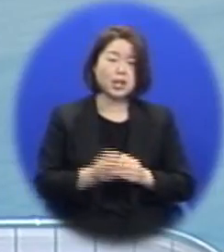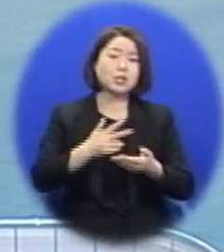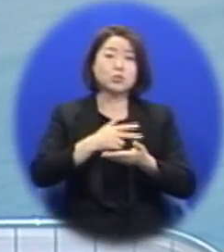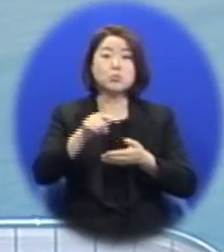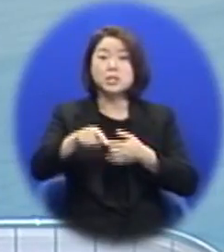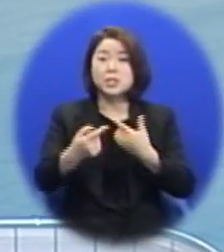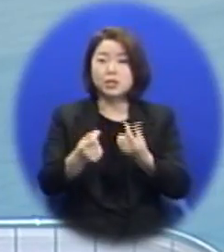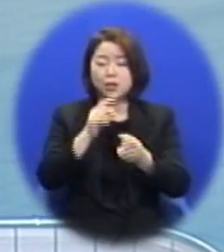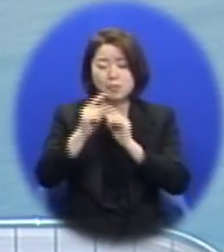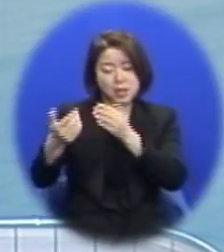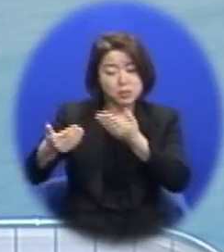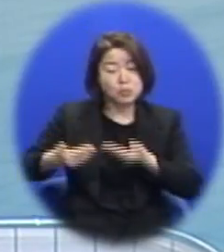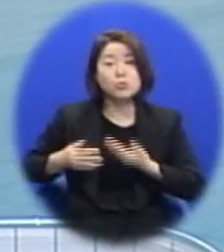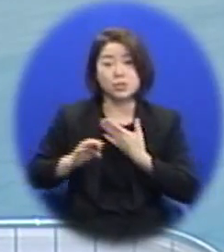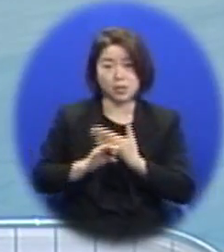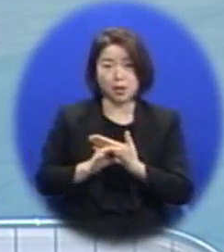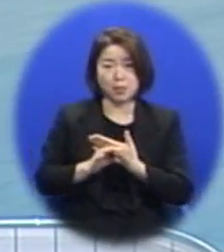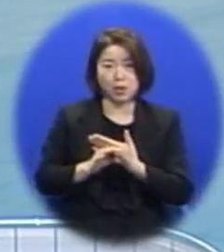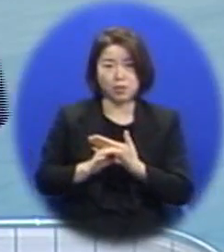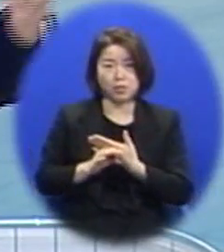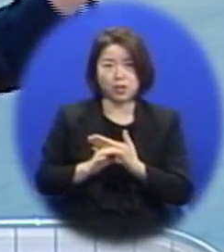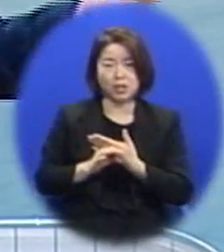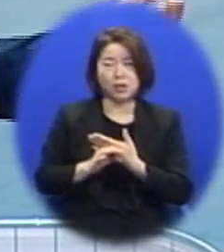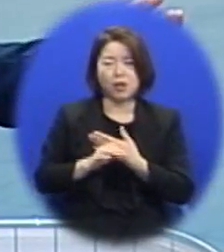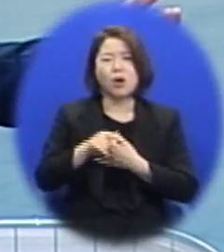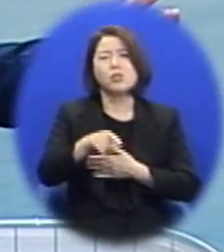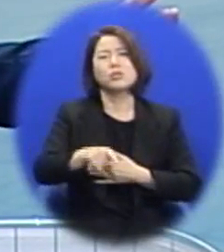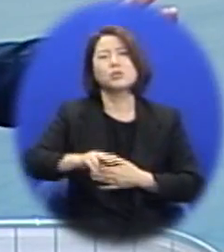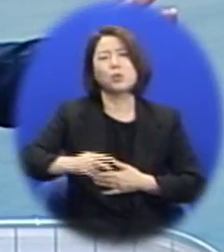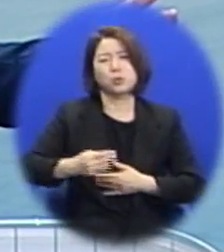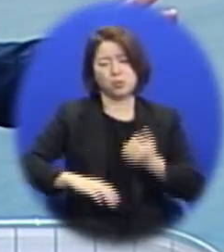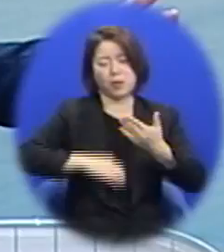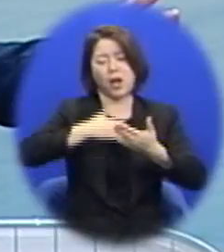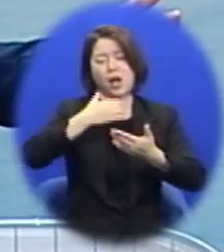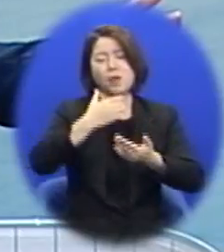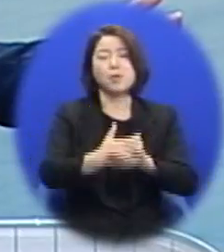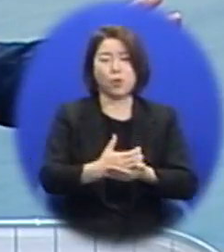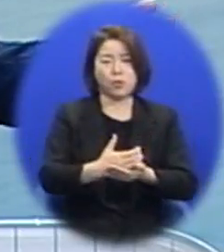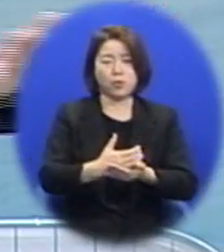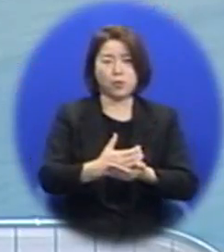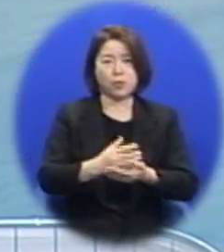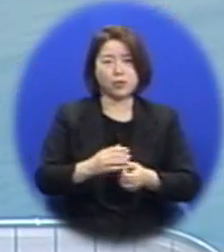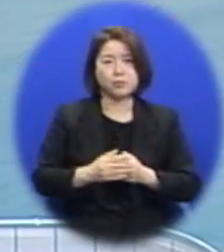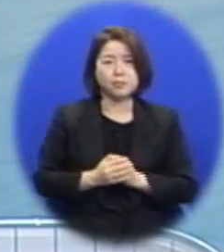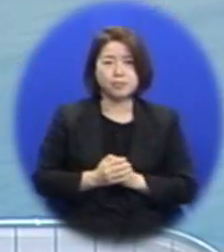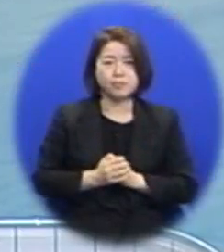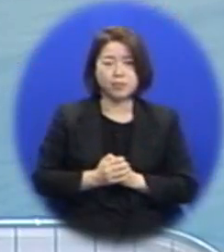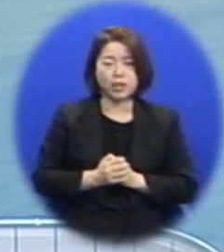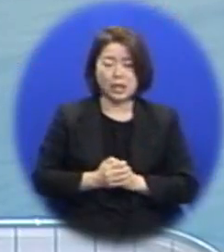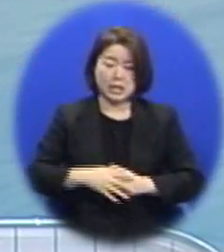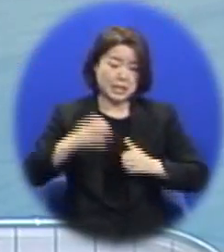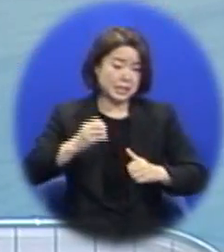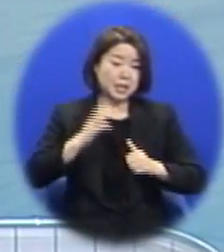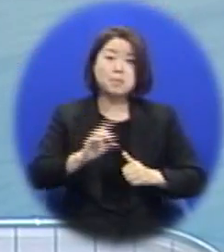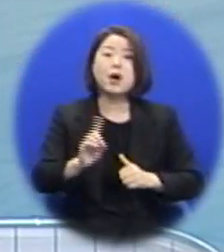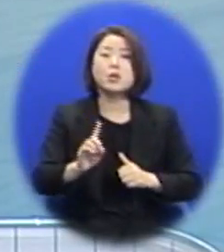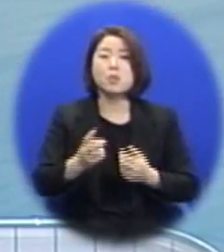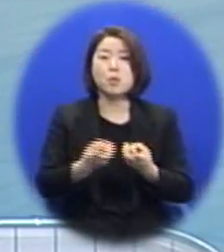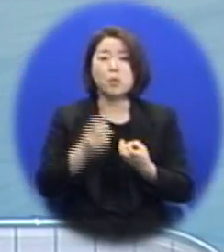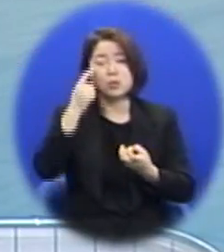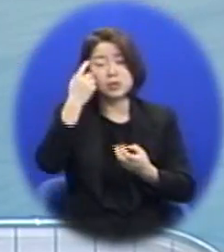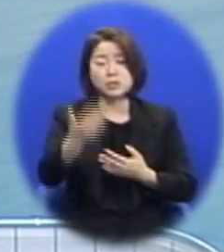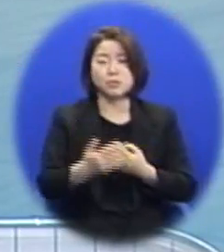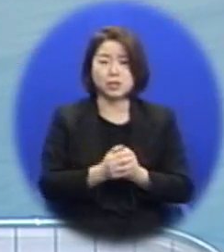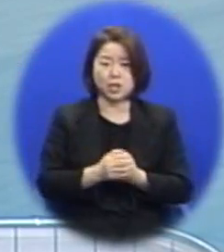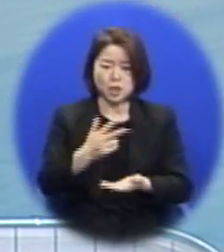그렇게 말씀하신다면 전 감격일 것 같아요. 아니 책망이면 어떻습니까?